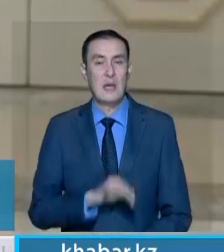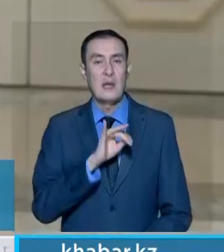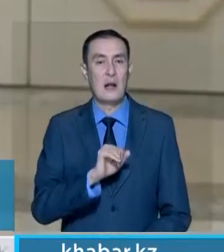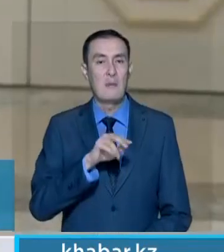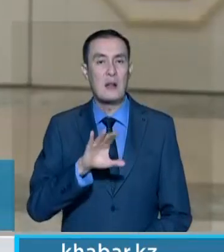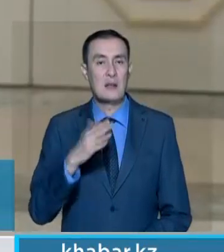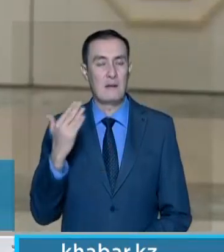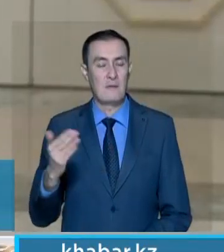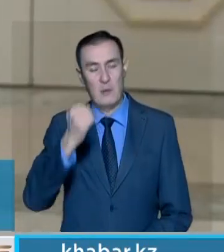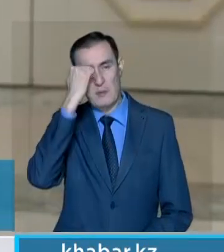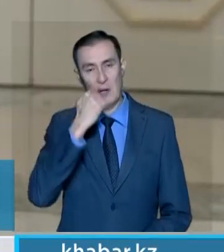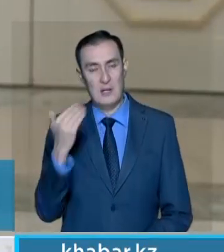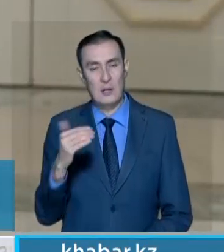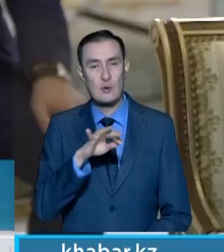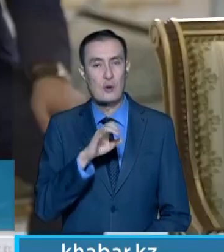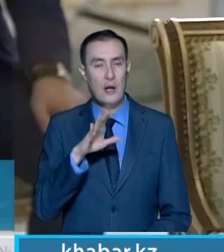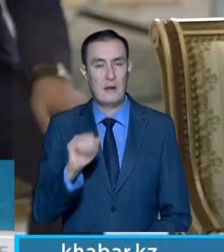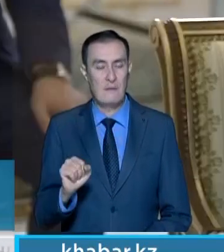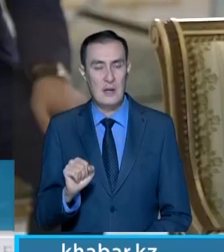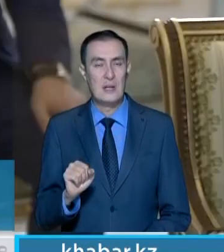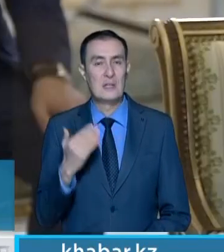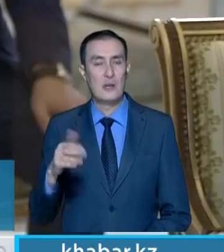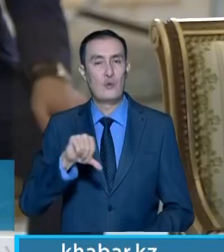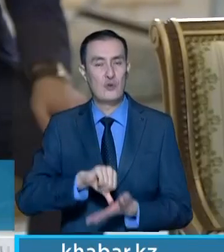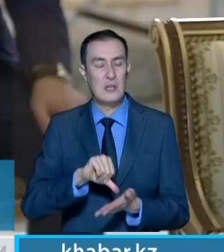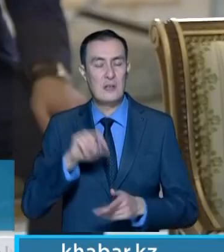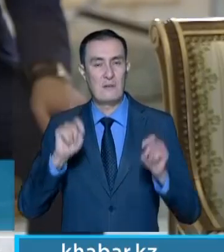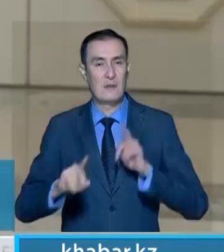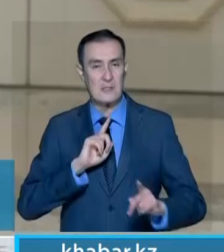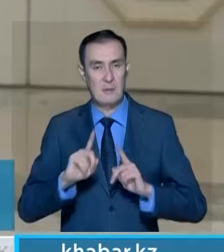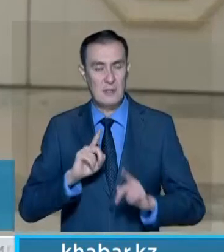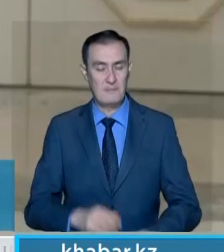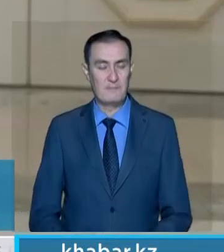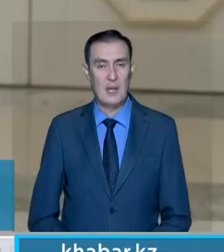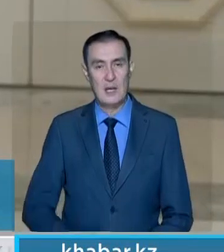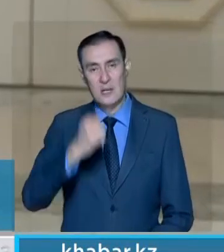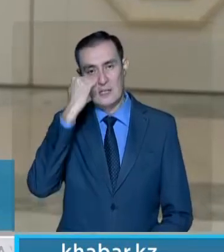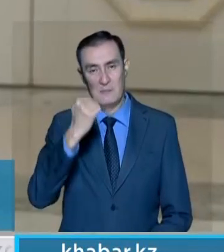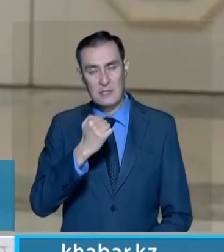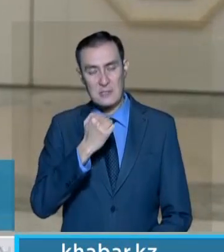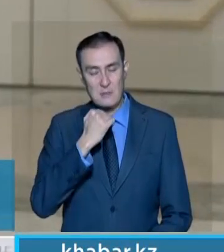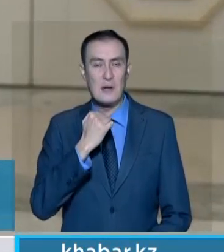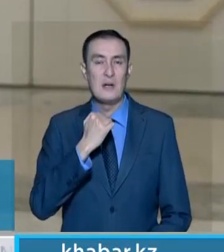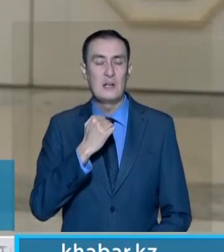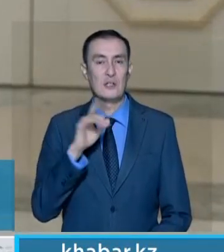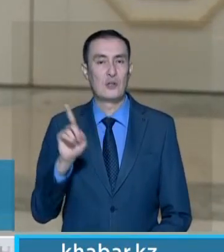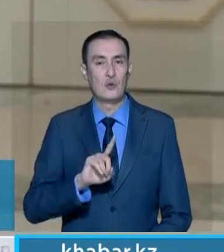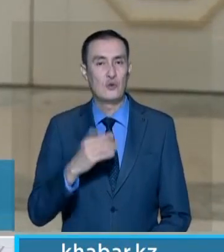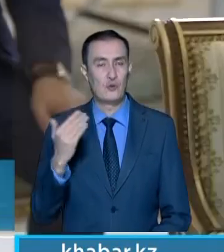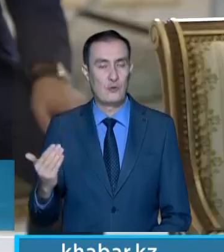в свою очередь, поблагодарил Касым-Жомарта Токаева за участие в саммите. Спасибо, Касым-Жомарт Кемелевич, за то,